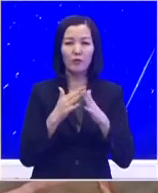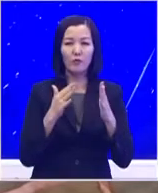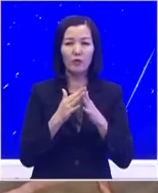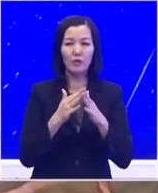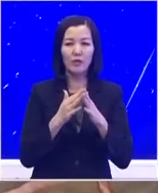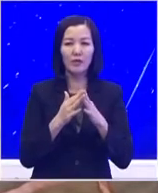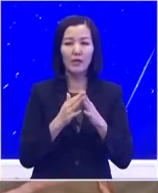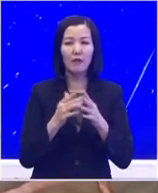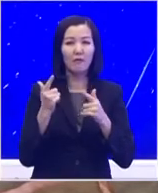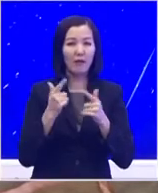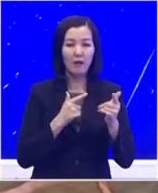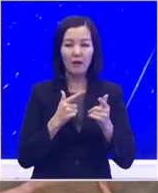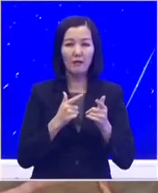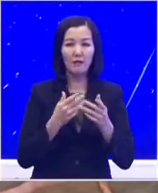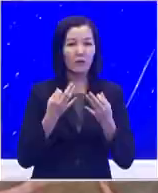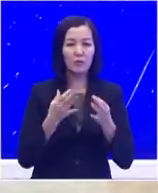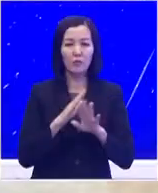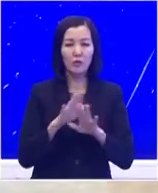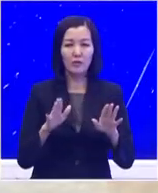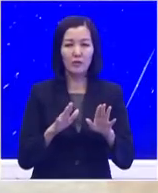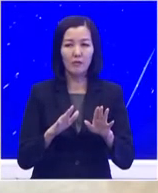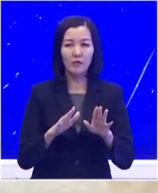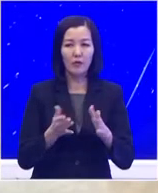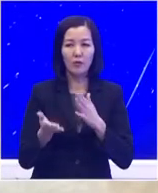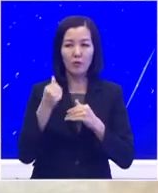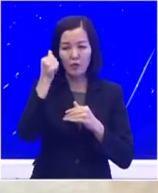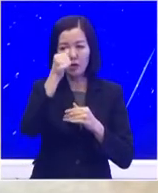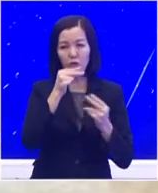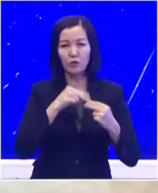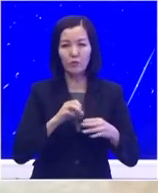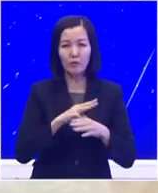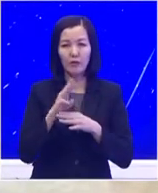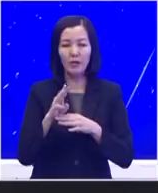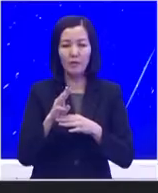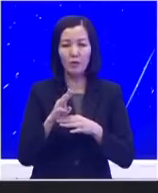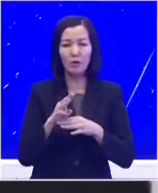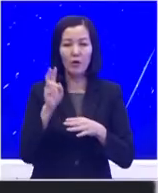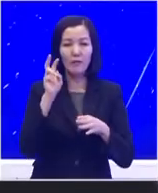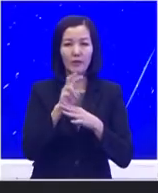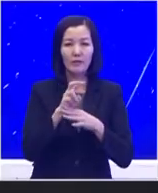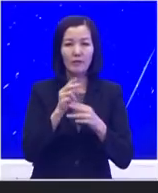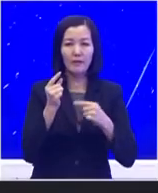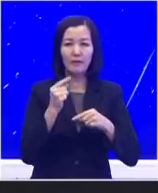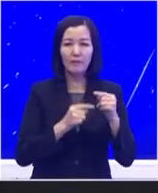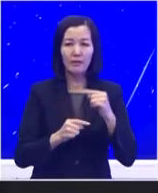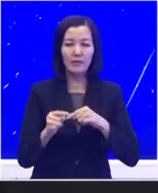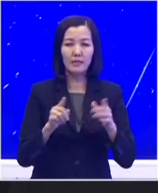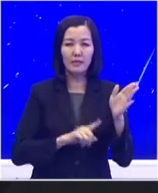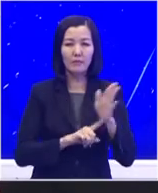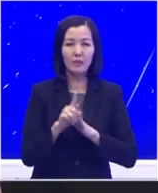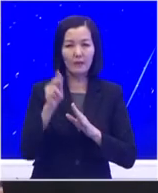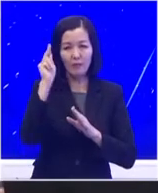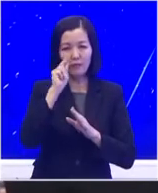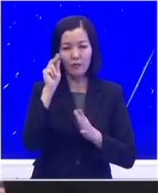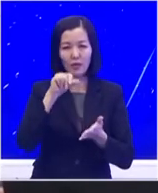піс, аузыма түс деп қарап жатқысы келмеген жан. Өткен жылы жұмыспен қамту орталығына бас сұғып, бизнес бастау бойынша арнайы